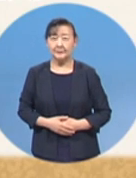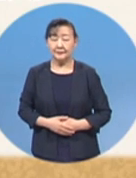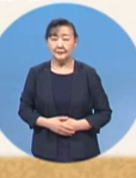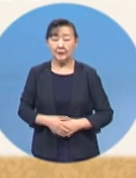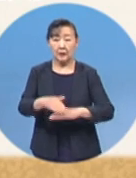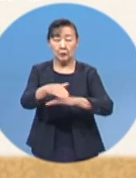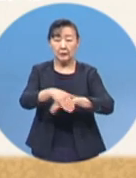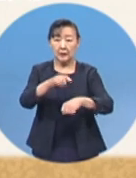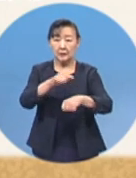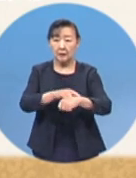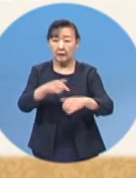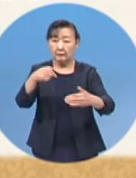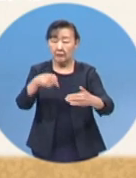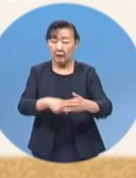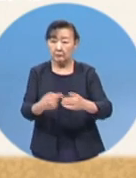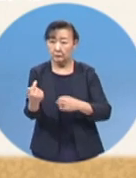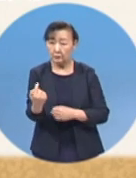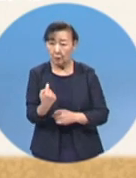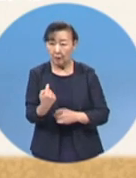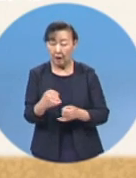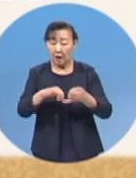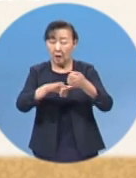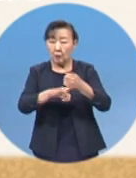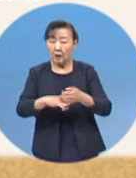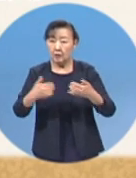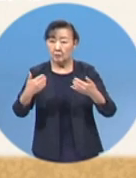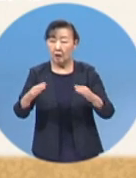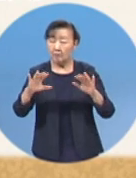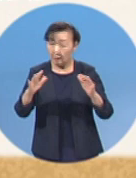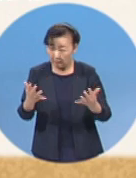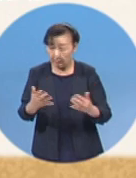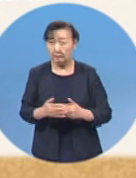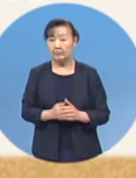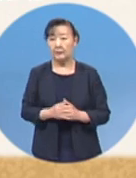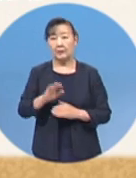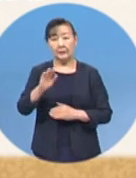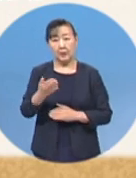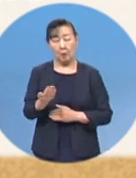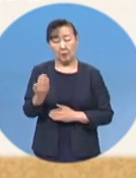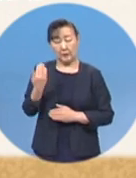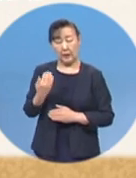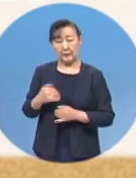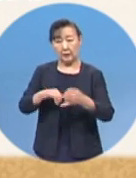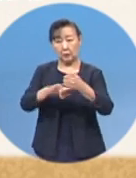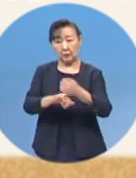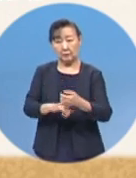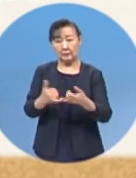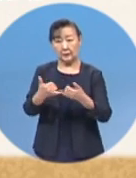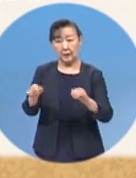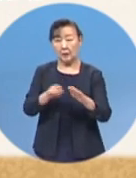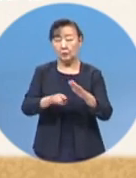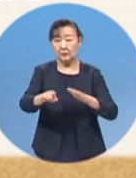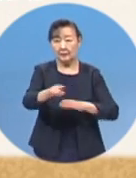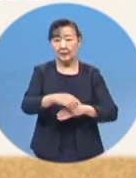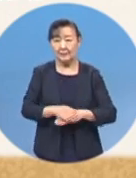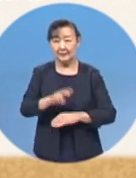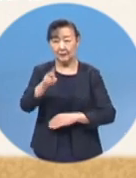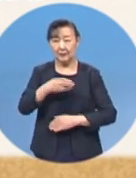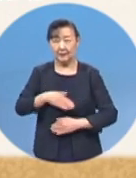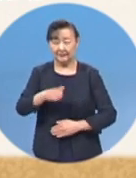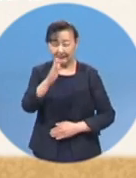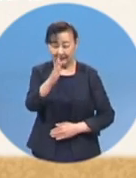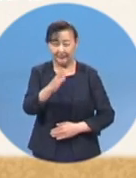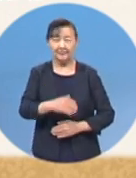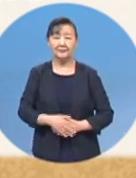付時間内に来場すれば予約なしでも接種できますが、事前に予約されている方が優先となりますのでご了承ください